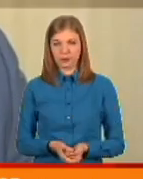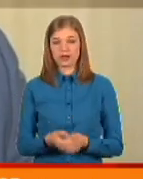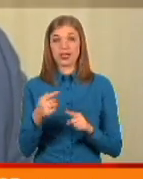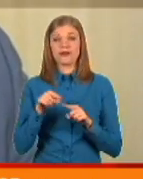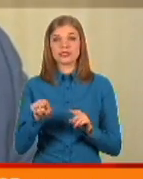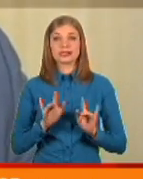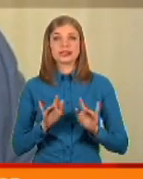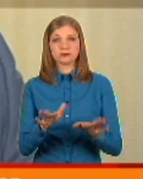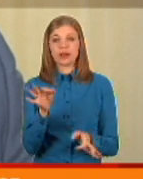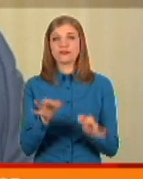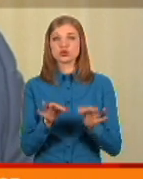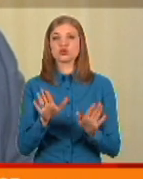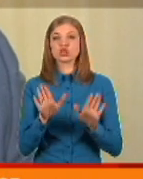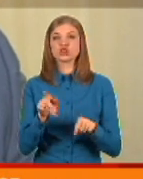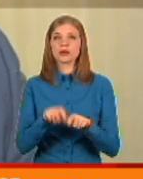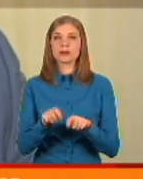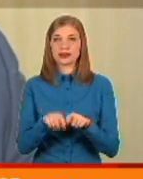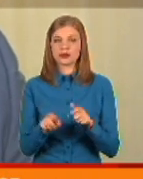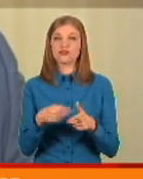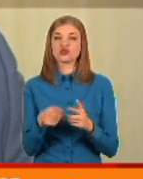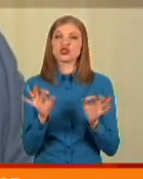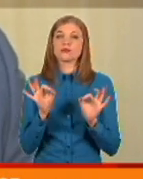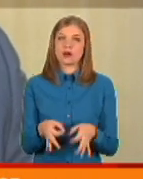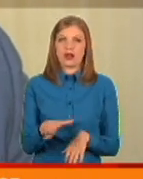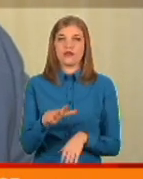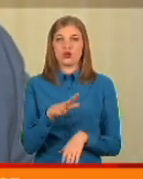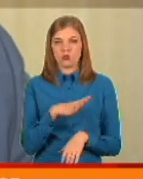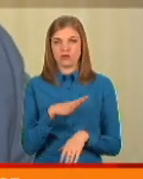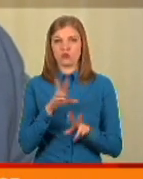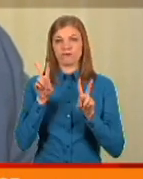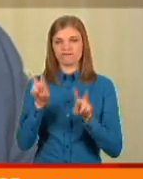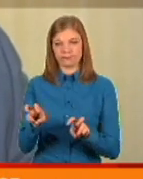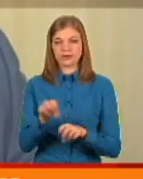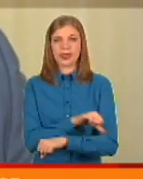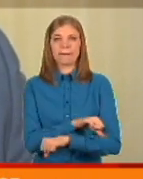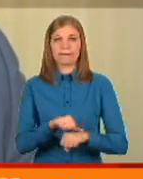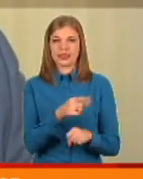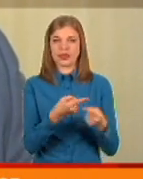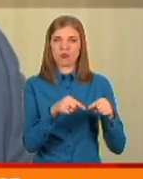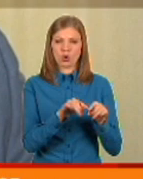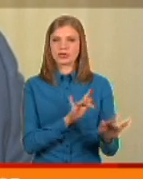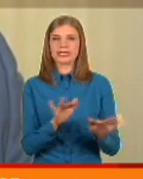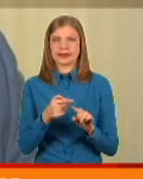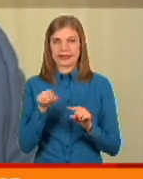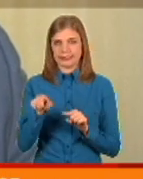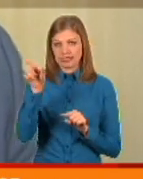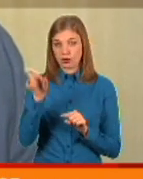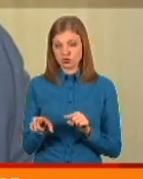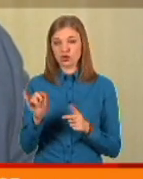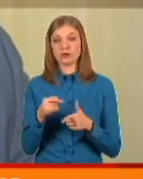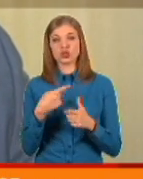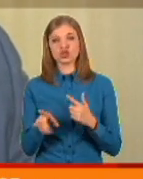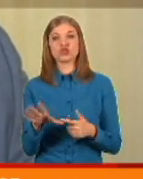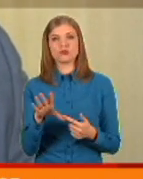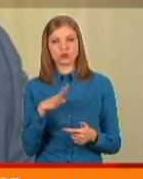цій справі суд лишень перевіряв, чи правильно було кваліфіковано митним органом дії цієї особи і чи